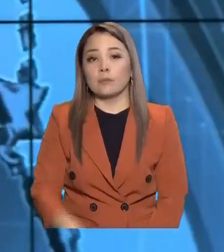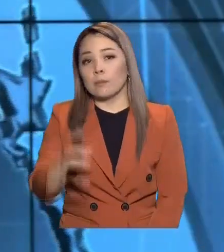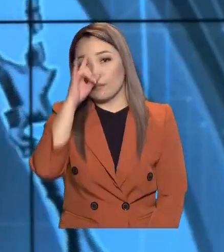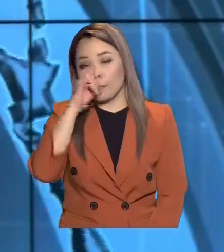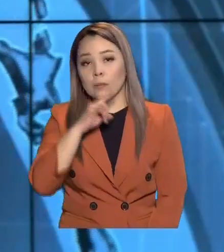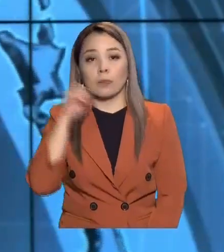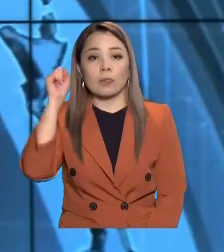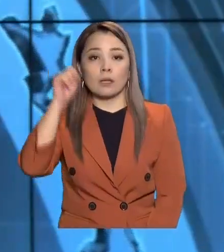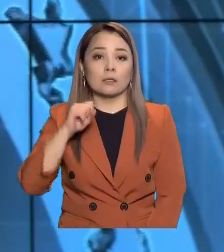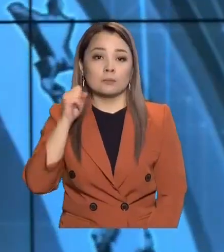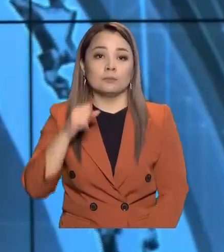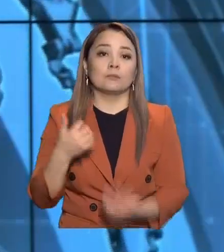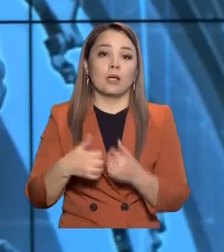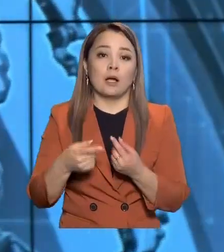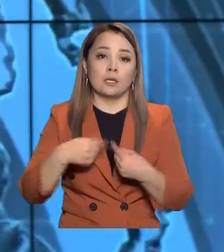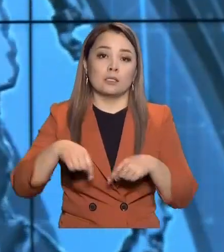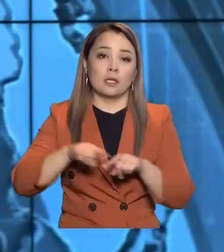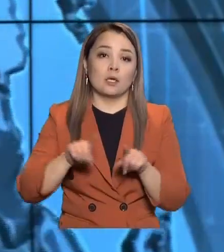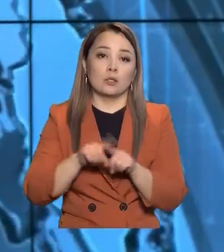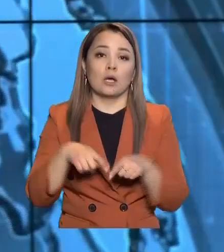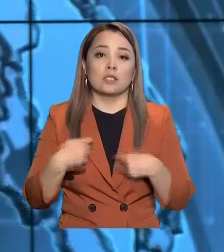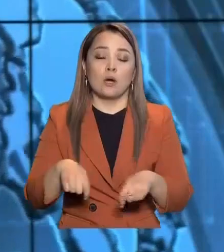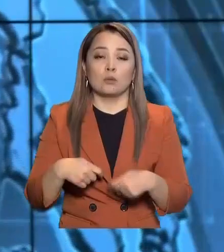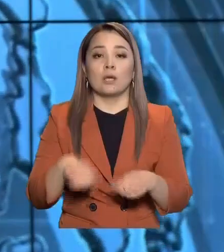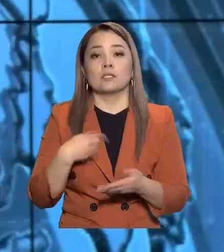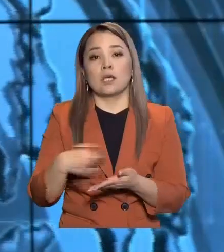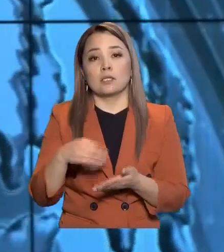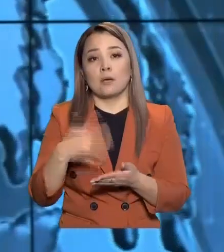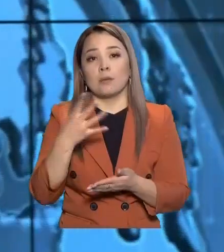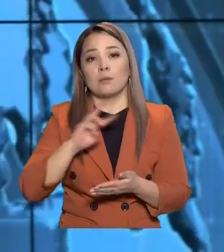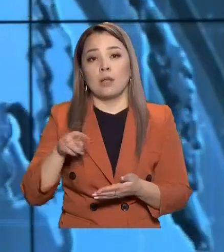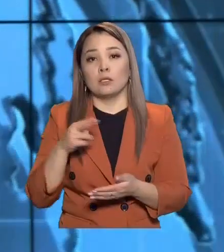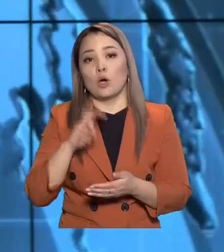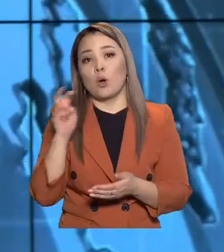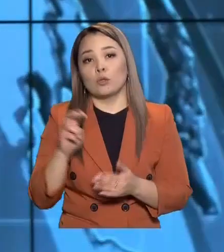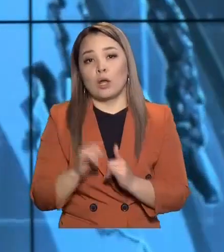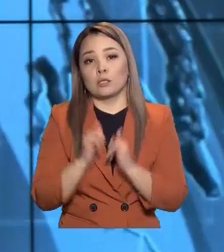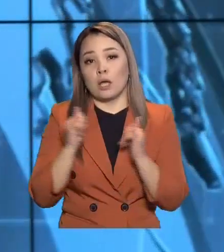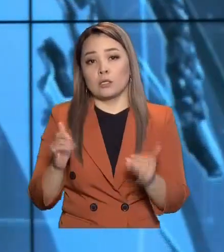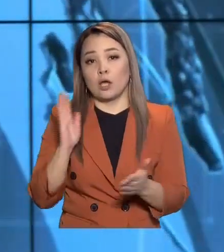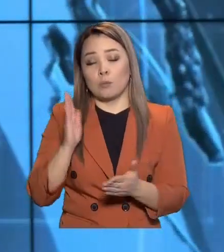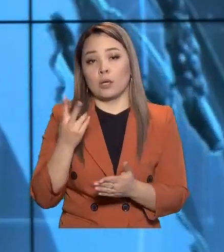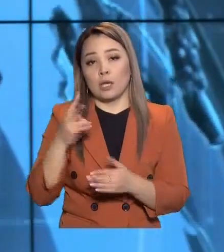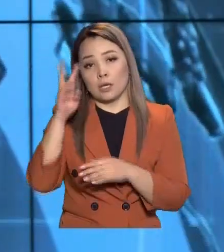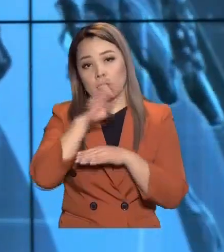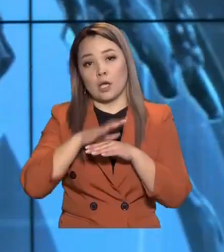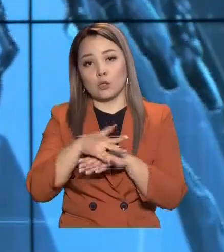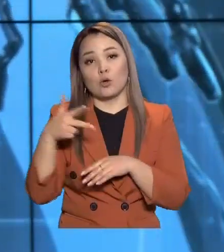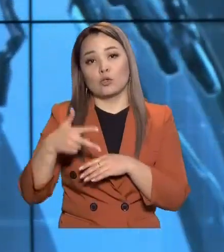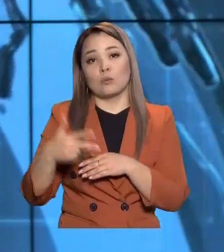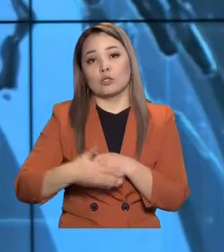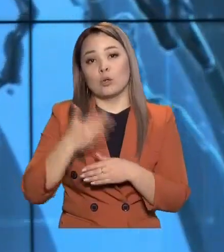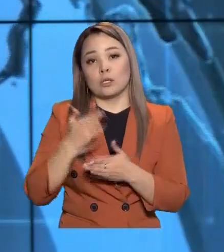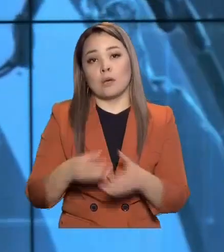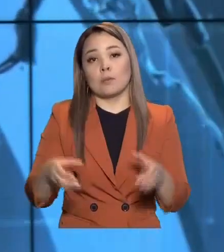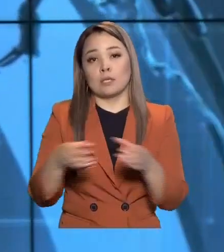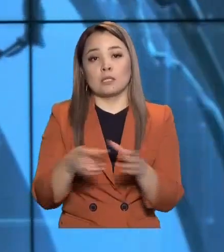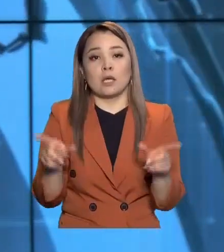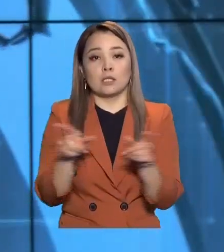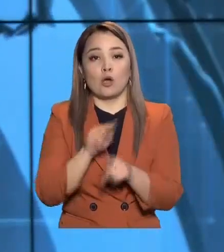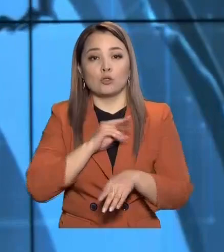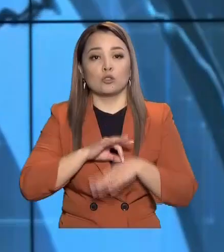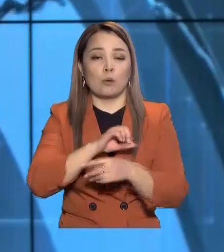Қазақстан мен Өзбекстан арасындағы сауда саттық 5 миллиард долларға дейін ұлғаяды. Қазір екі елдің 3000-ға жуық бірлескен кәсіпорны